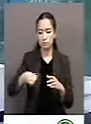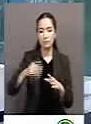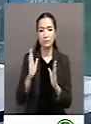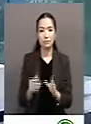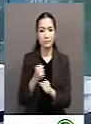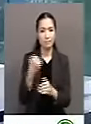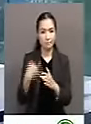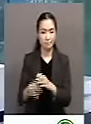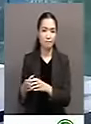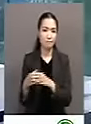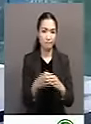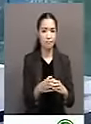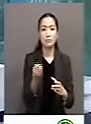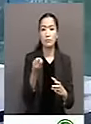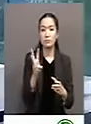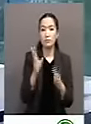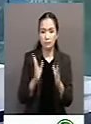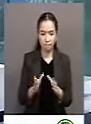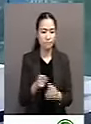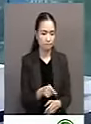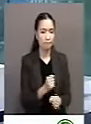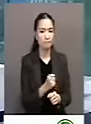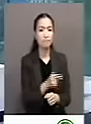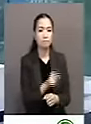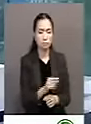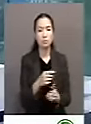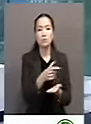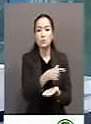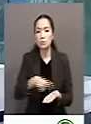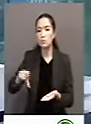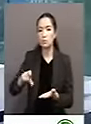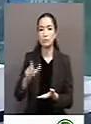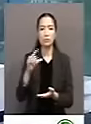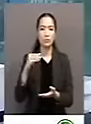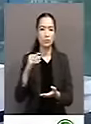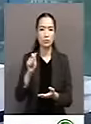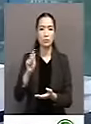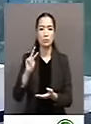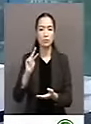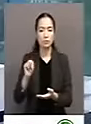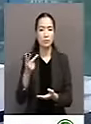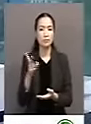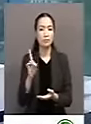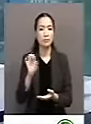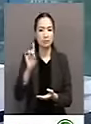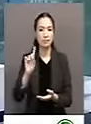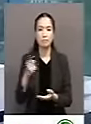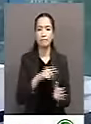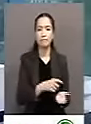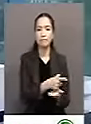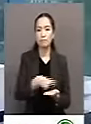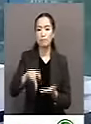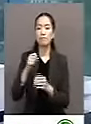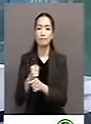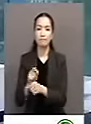ที่กองบังคับการปราบปรามนะคะพร้อมทั้งมีการโอนสำนวนคดีเพื่อเป็นการสอบปากคำเพิ่มเติมด้วยขณะเดียวกันค่ะทนายความของผู้ต้องห